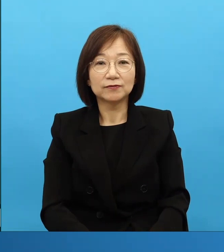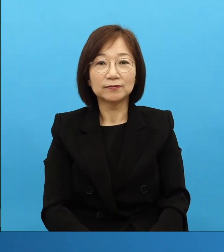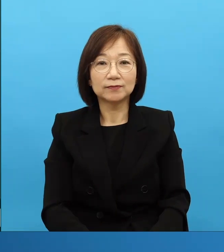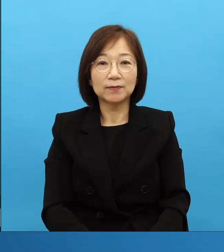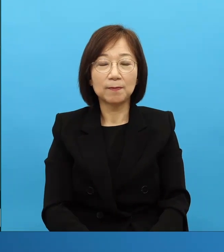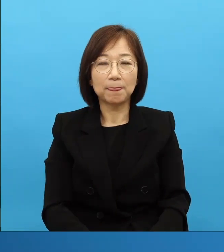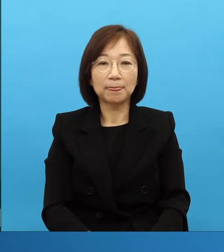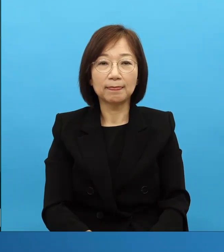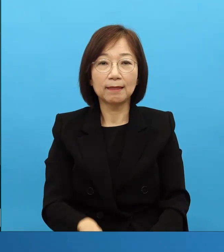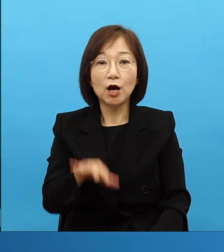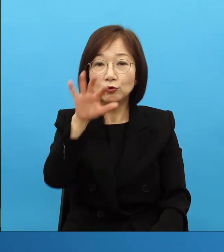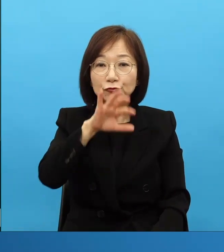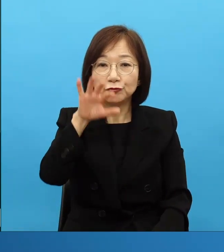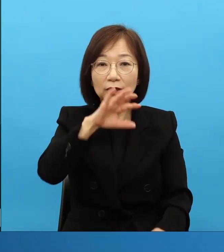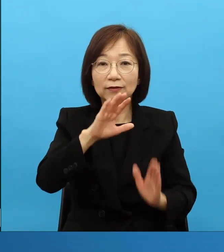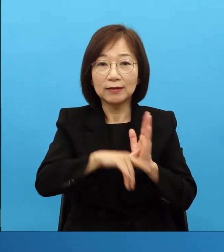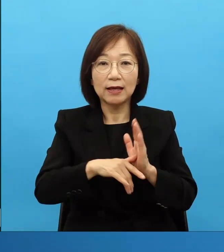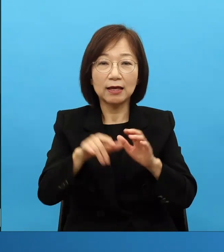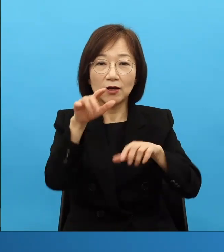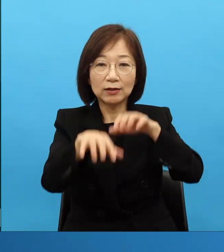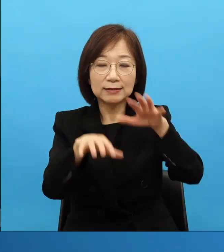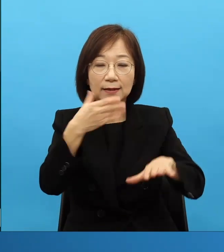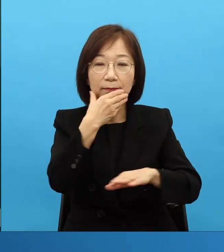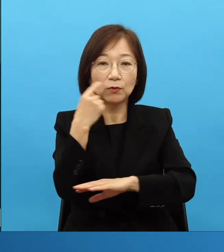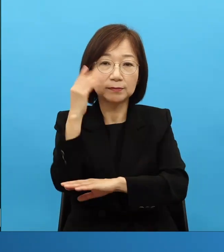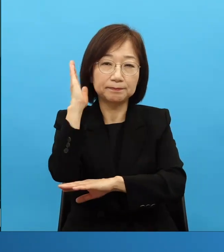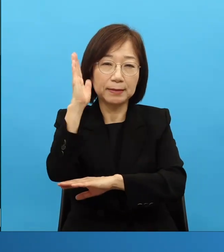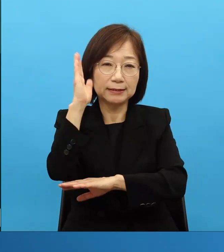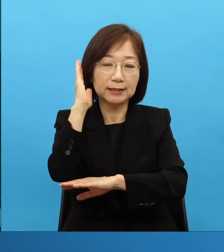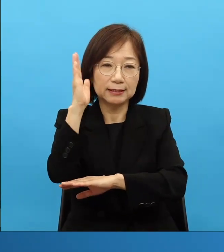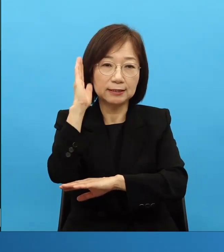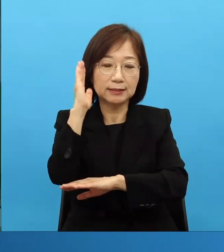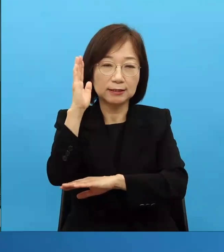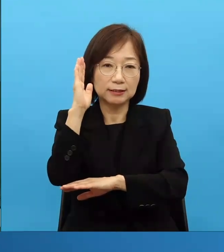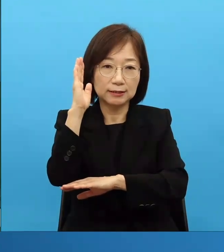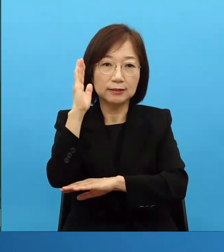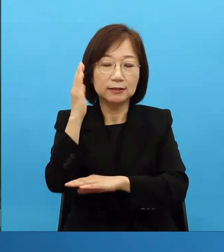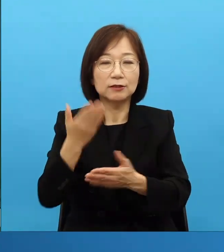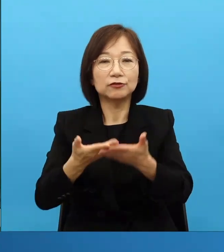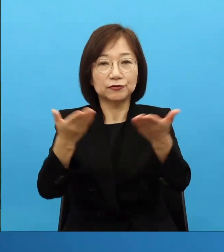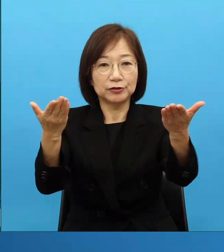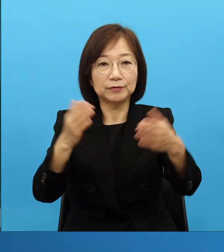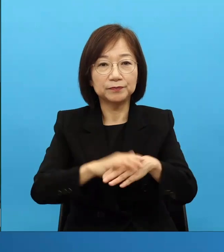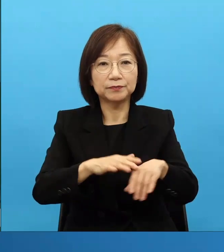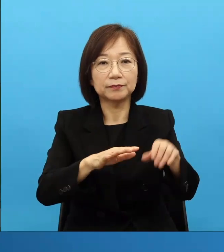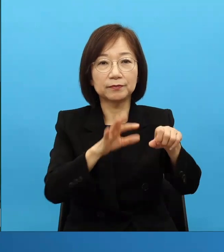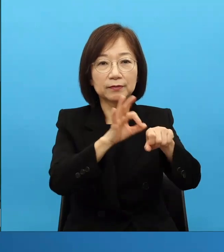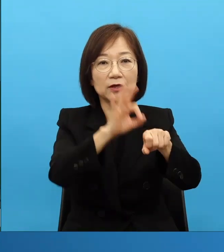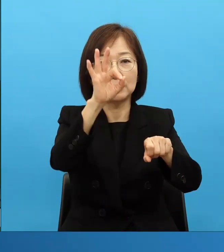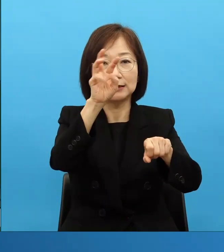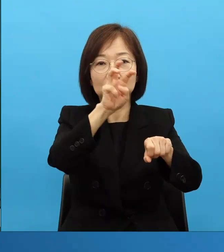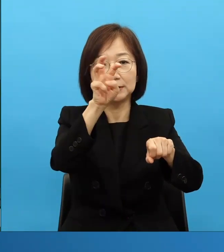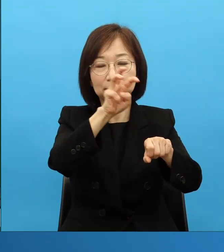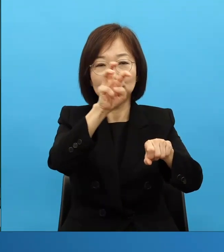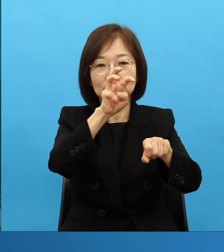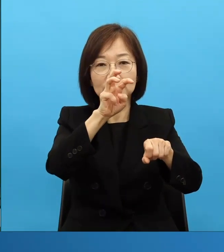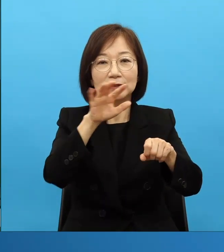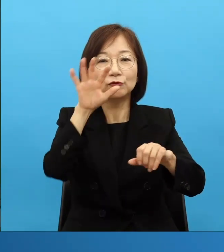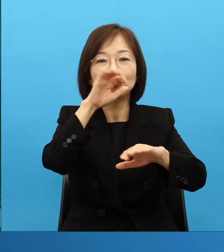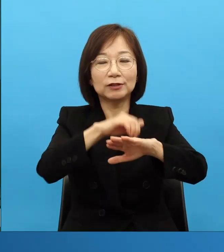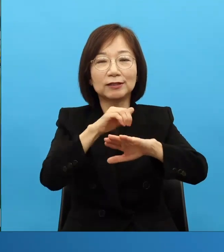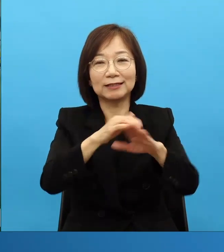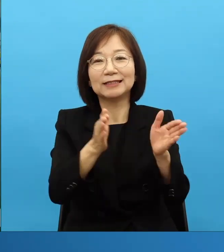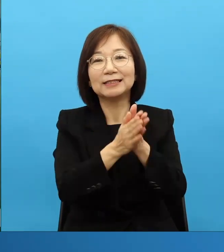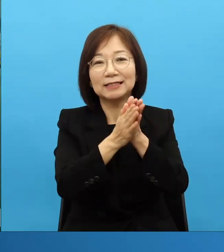237 화요제자 훈련은 현장 복음 메시지 말씀이 계속 선포되고 있으며 오전 10시 30분부터 훈련이 시작됩니다.